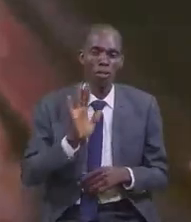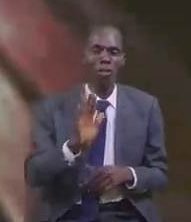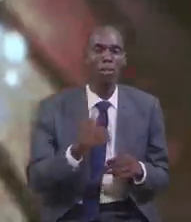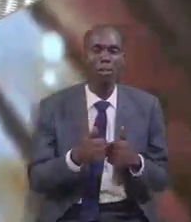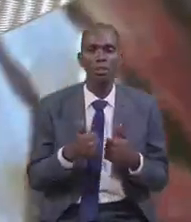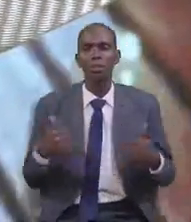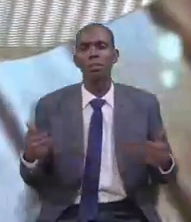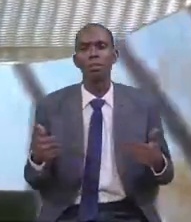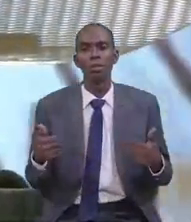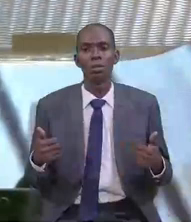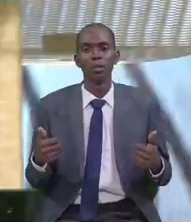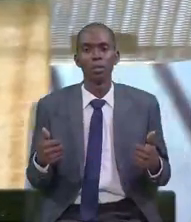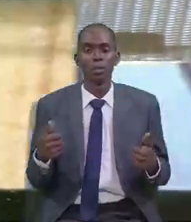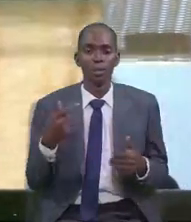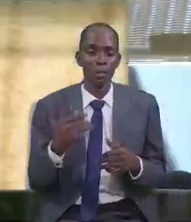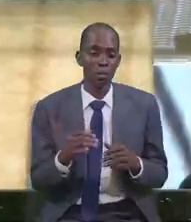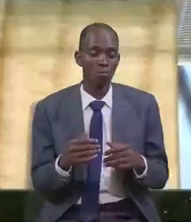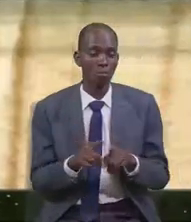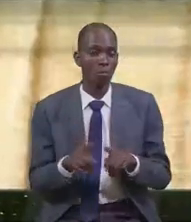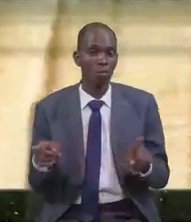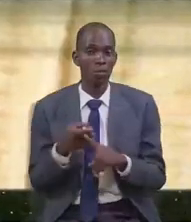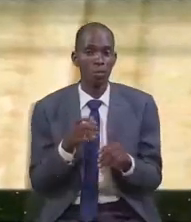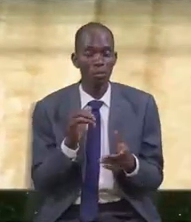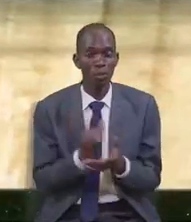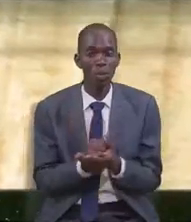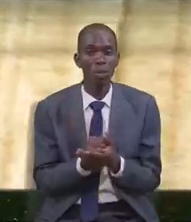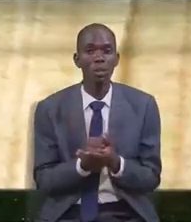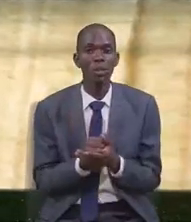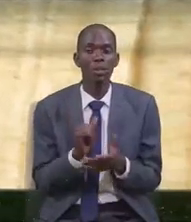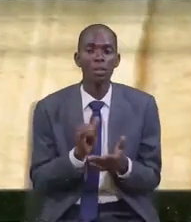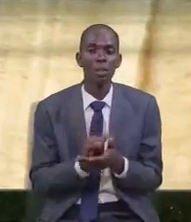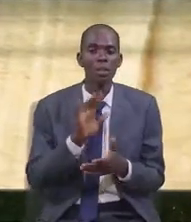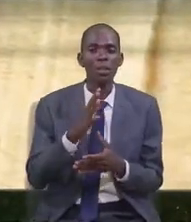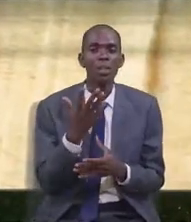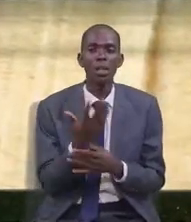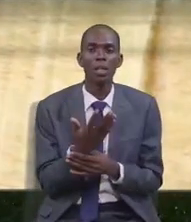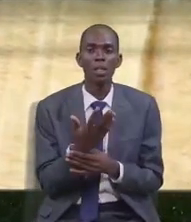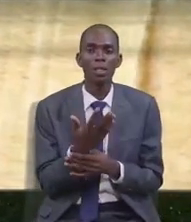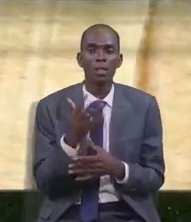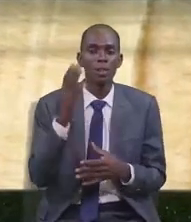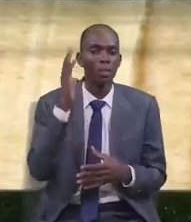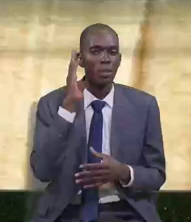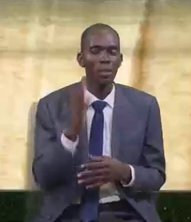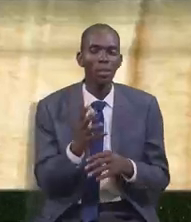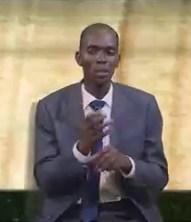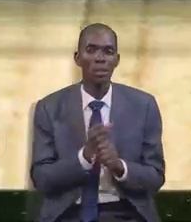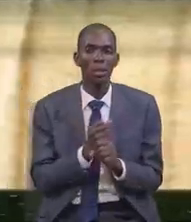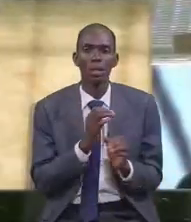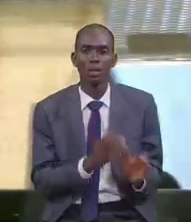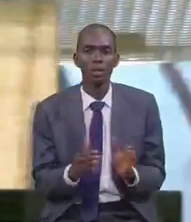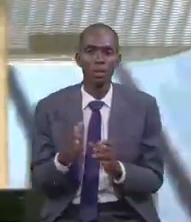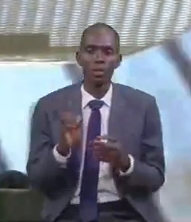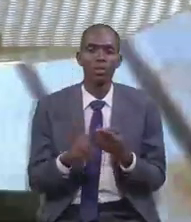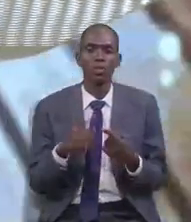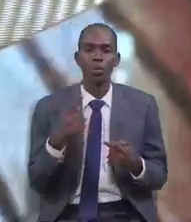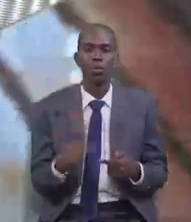ce que lui permettront ses ressources, il accomplira ce qui est